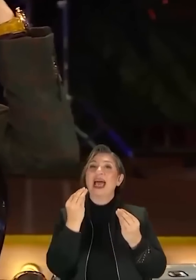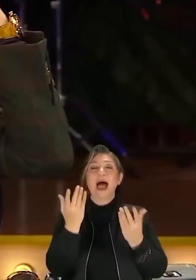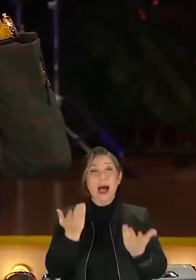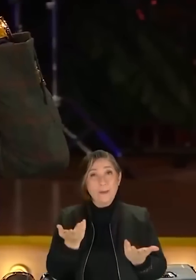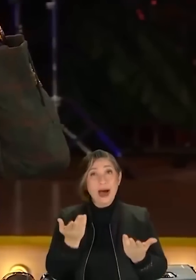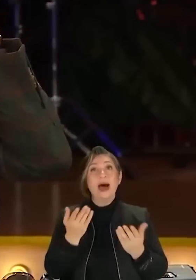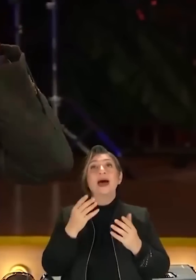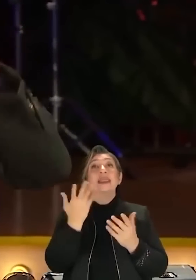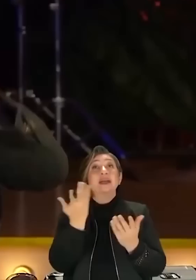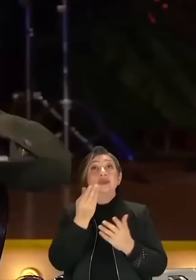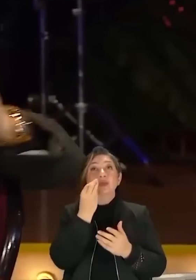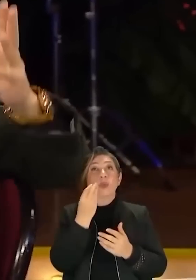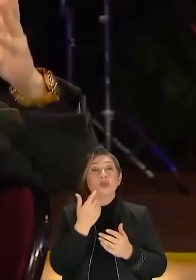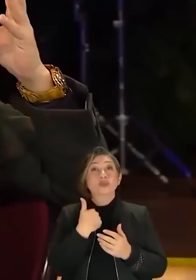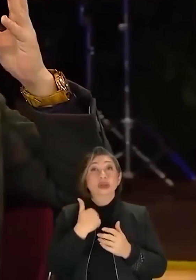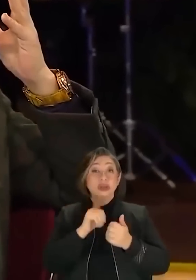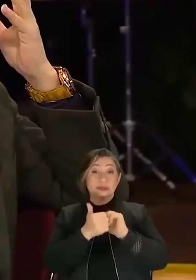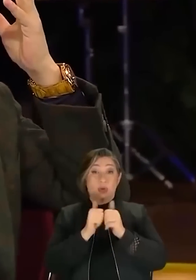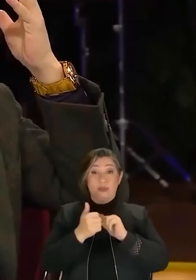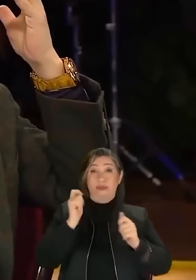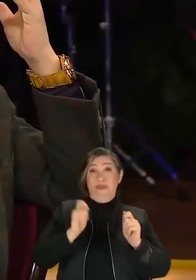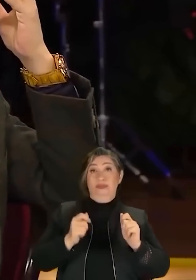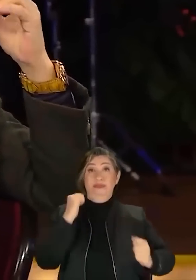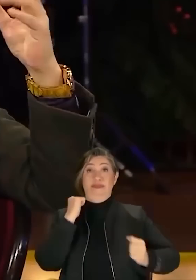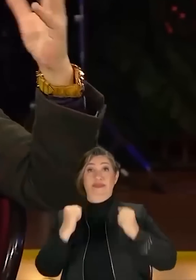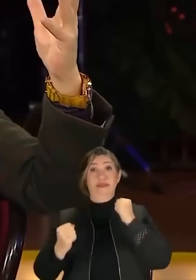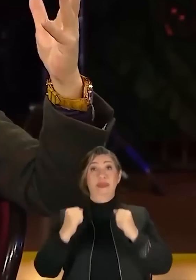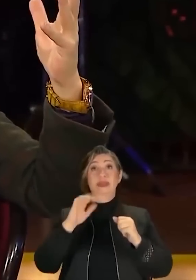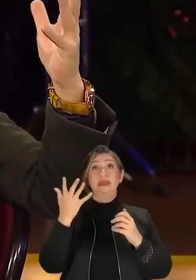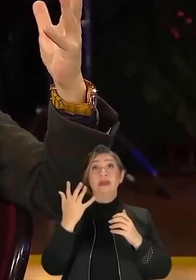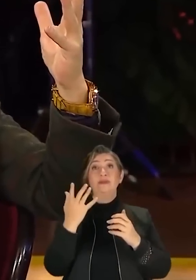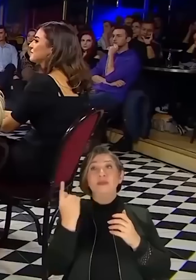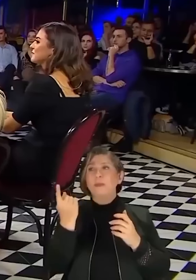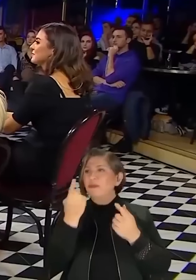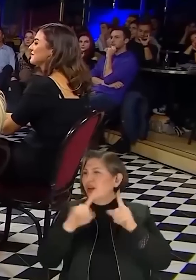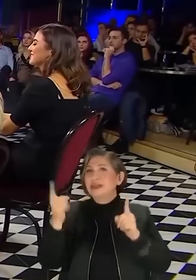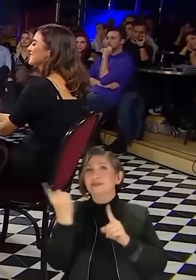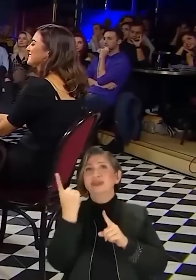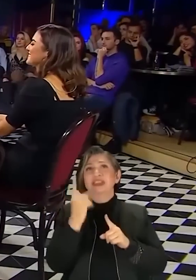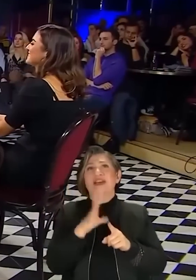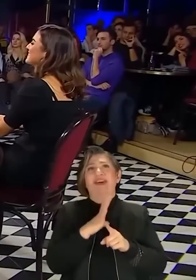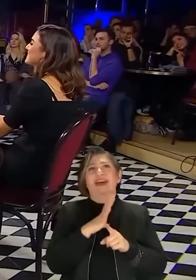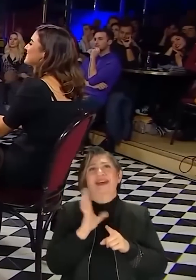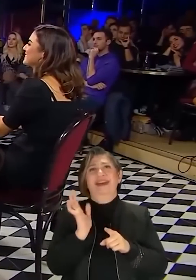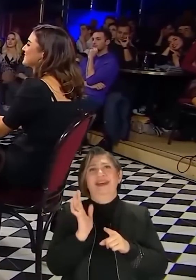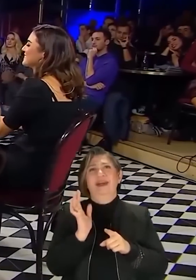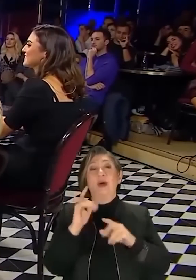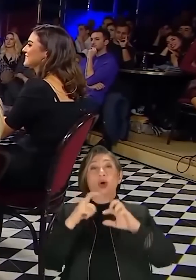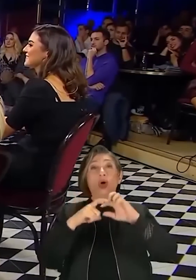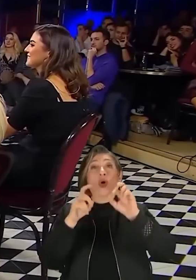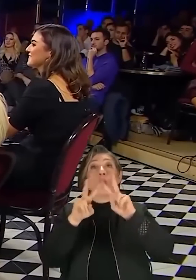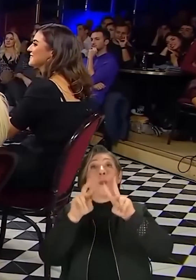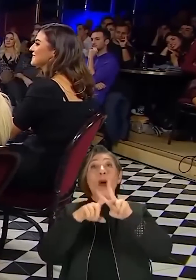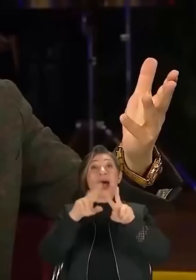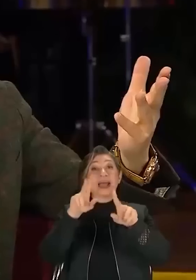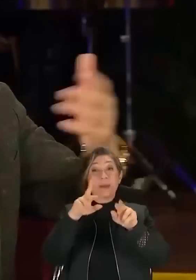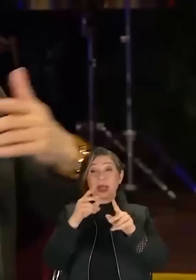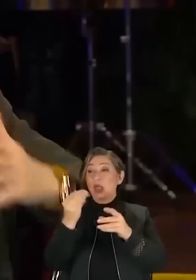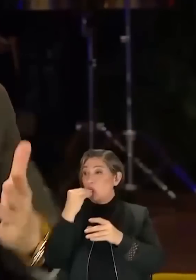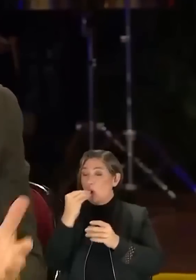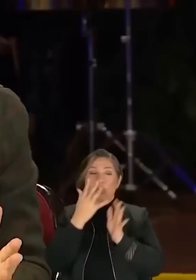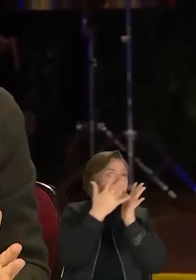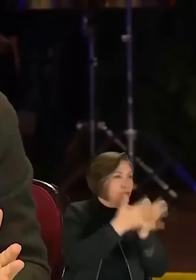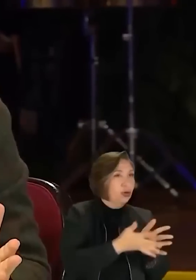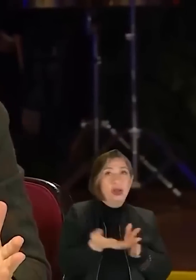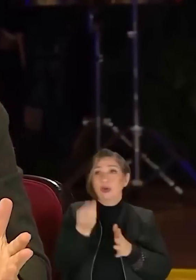ama... Nasıl yiyorlar? Diyorlar ki biz spor yapıyoruz. Ya da bulimik bir şey var. Romalılar gibi yiyip kusuluyor demek ki.